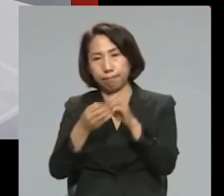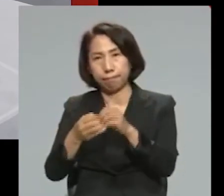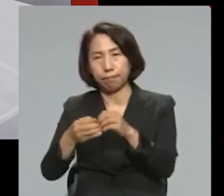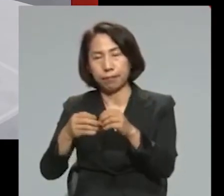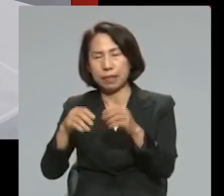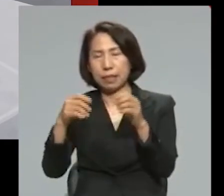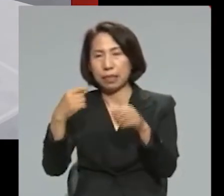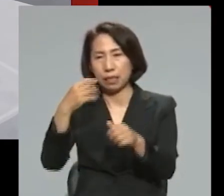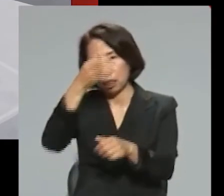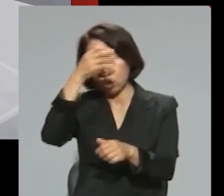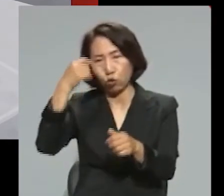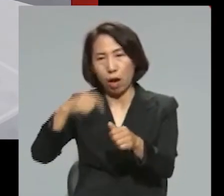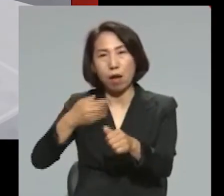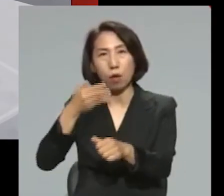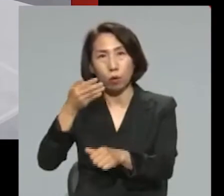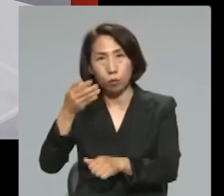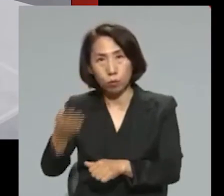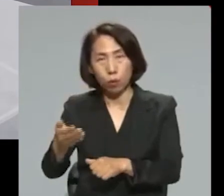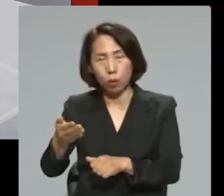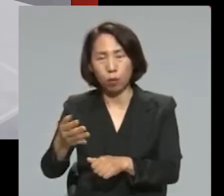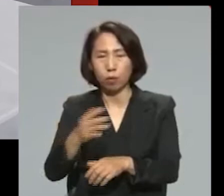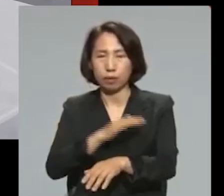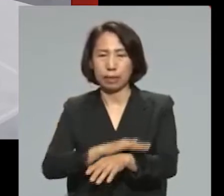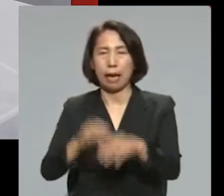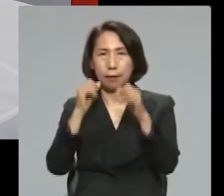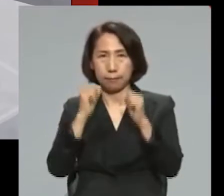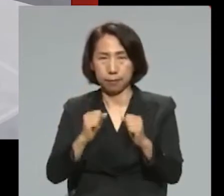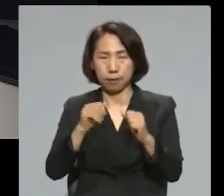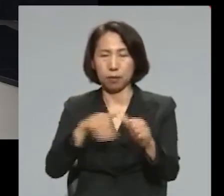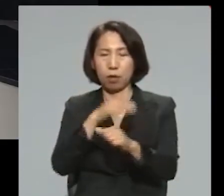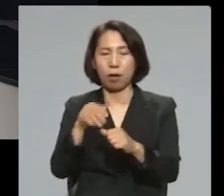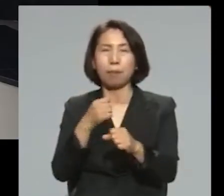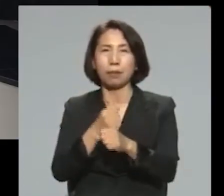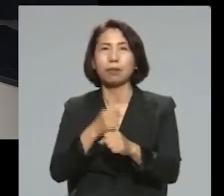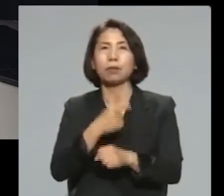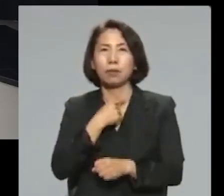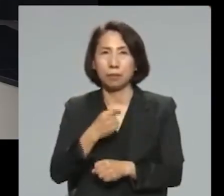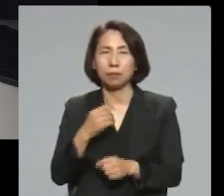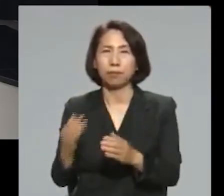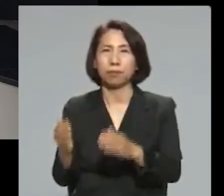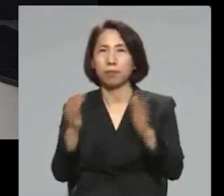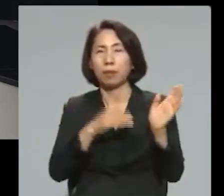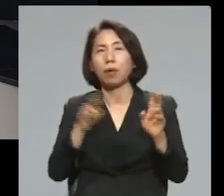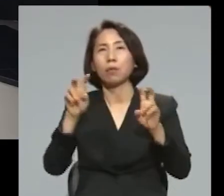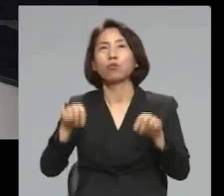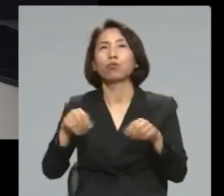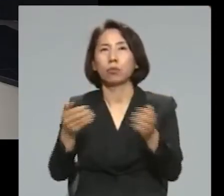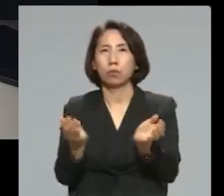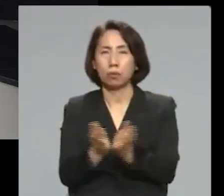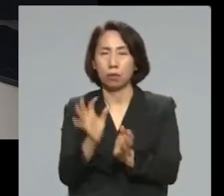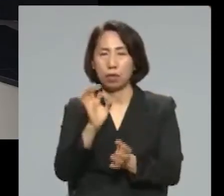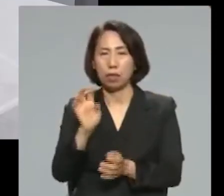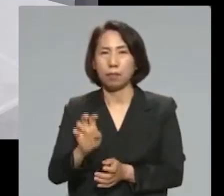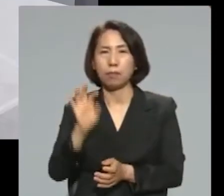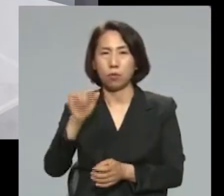수 있는 여건을 만들겠습니다. 네, 이번에는 무소속 이묵강 후보 말씀해 주십시오.